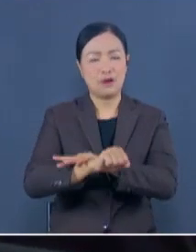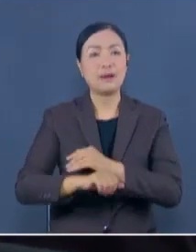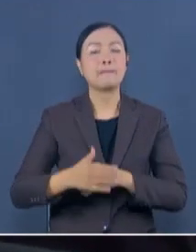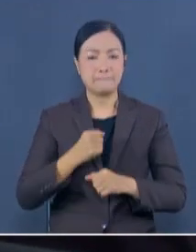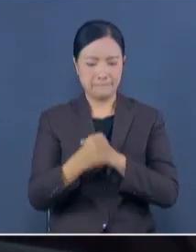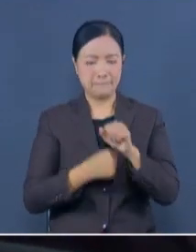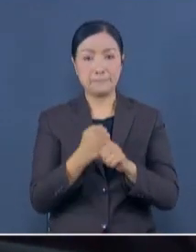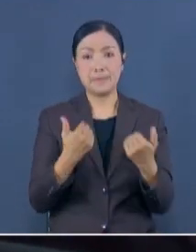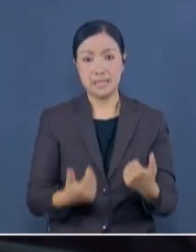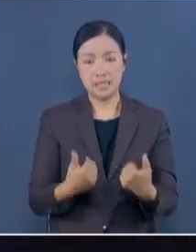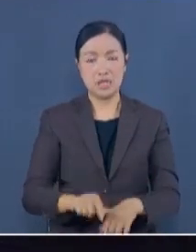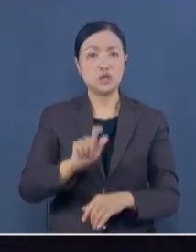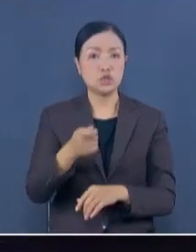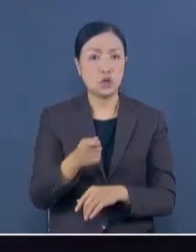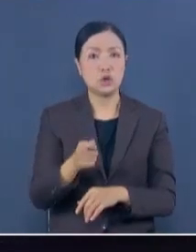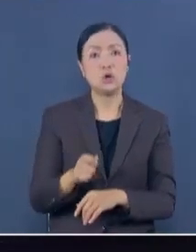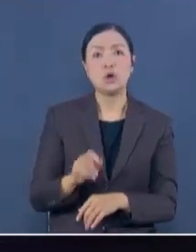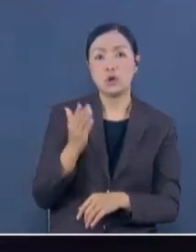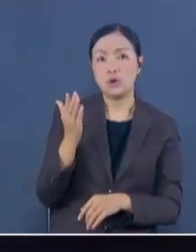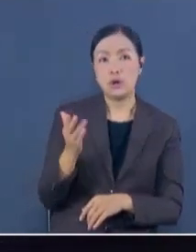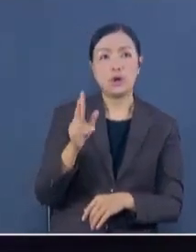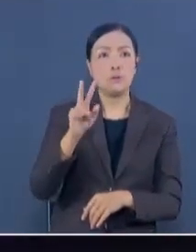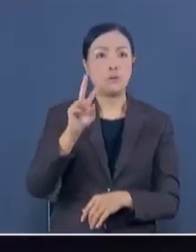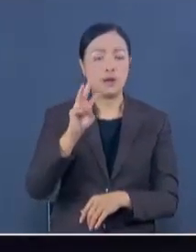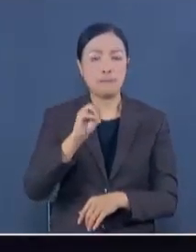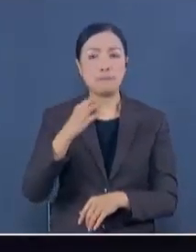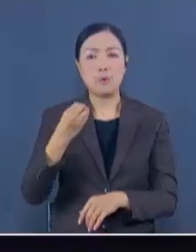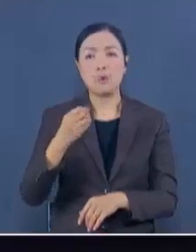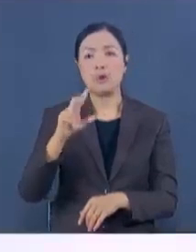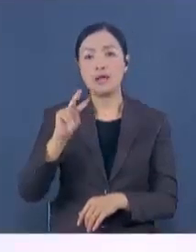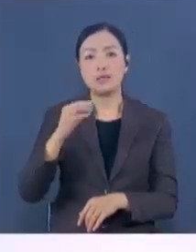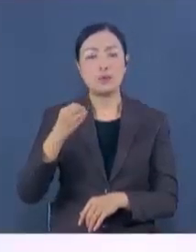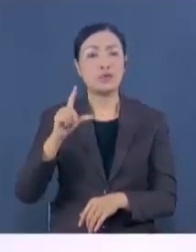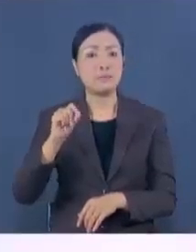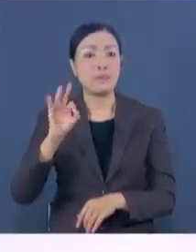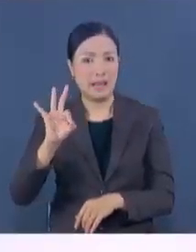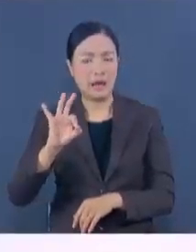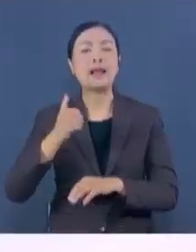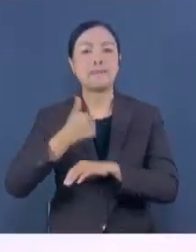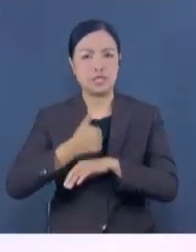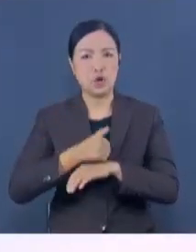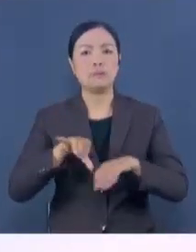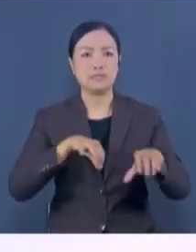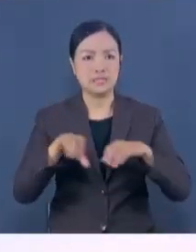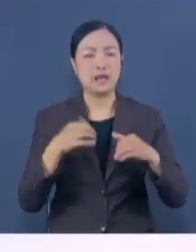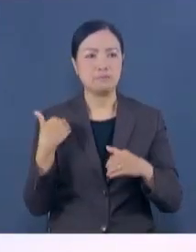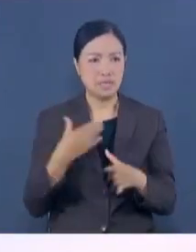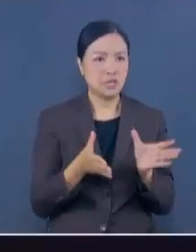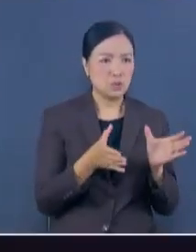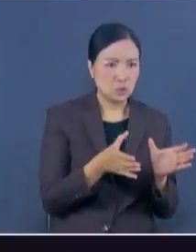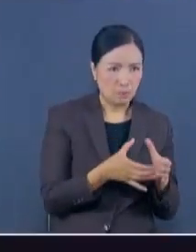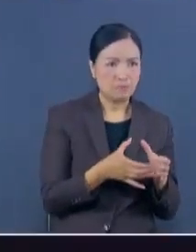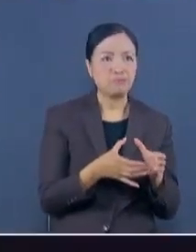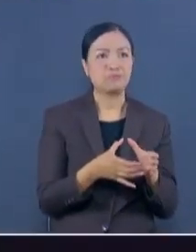ข่งขันการแข่งขันจะแบ่งออกเป็น3กลุ่มครับกลุ่มละ3ทีมและในแต่ละกลุ่มจะมีแชมป์รองแชมป์และอันดับ